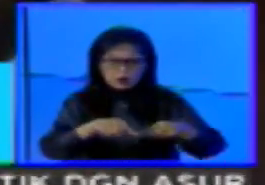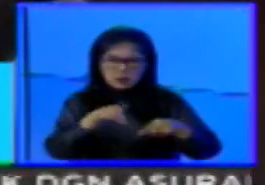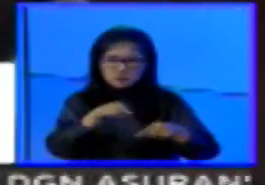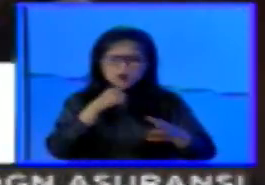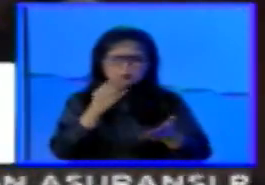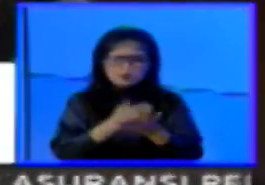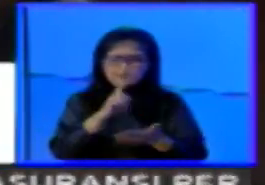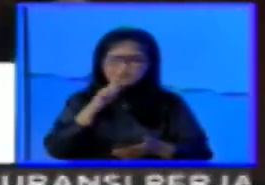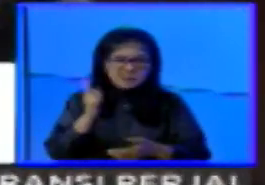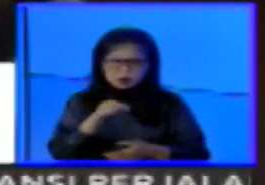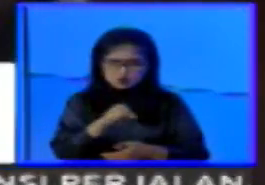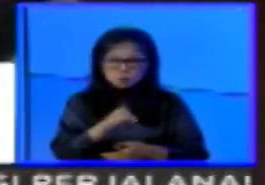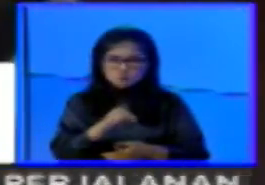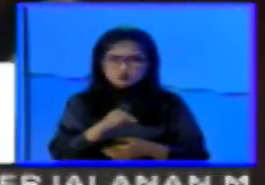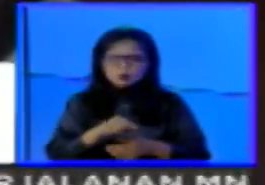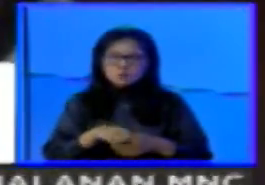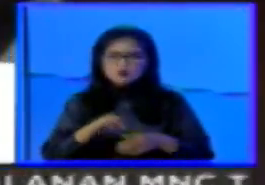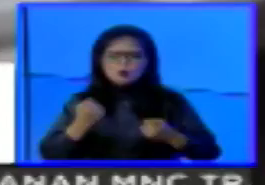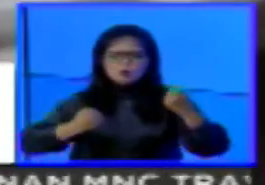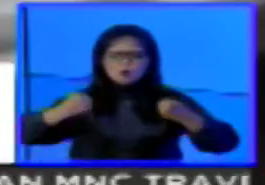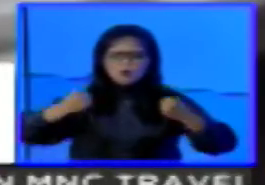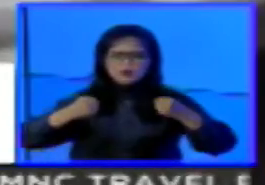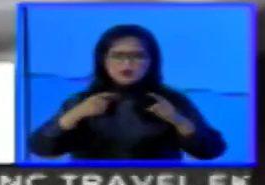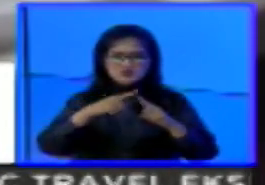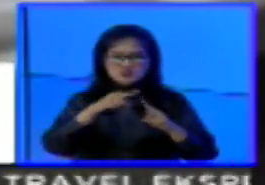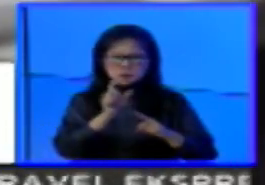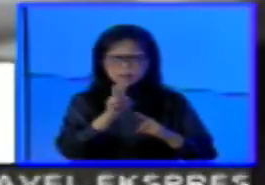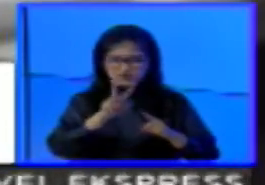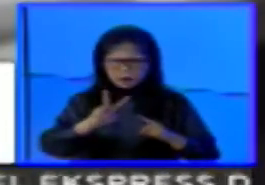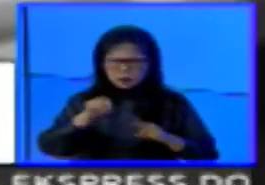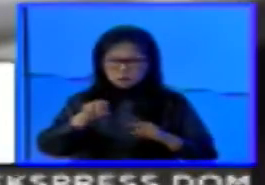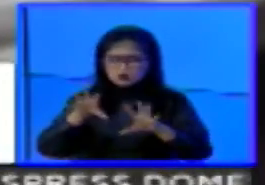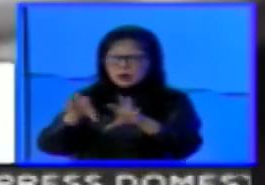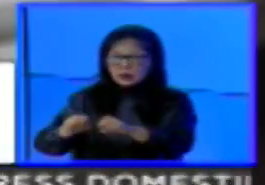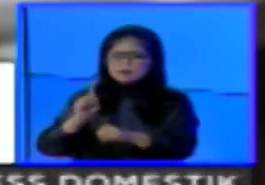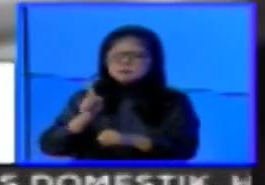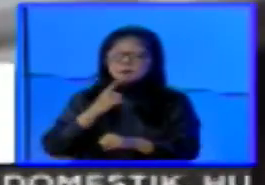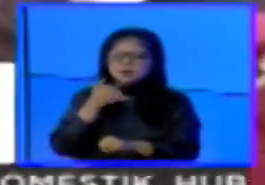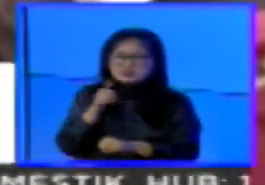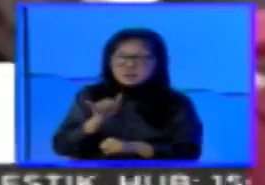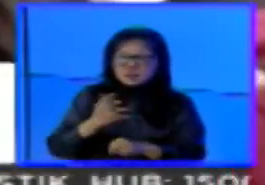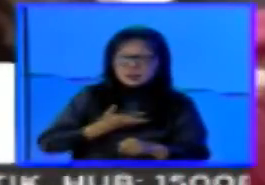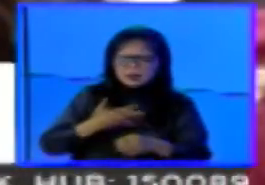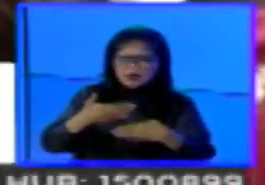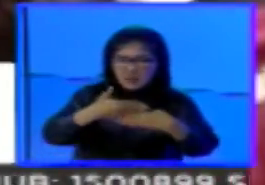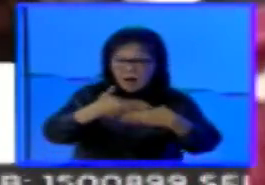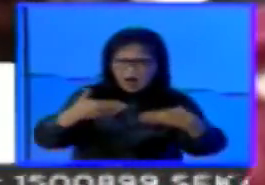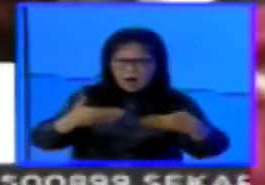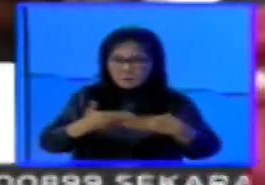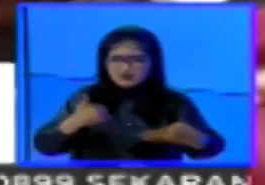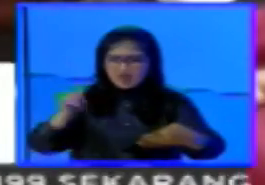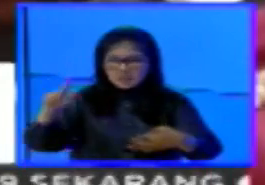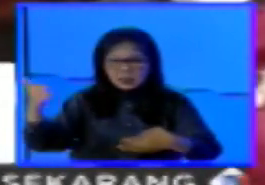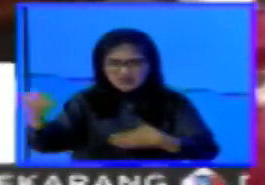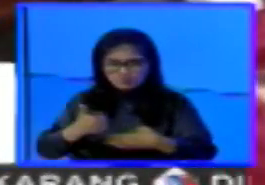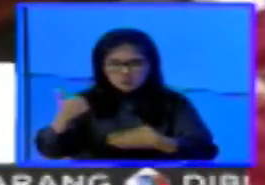palsu. Sebelumnya, mobil jenis SUV dengan plat nomor cantik ini diamankan karena menghalangi lintasan tamu negara yang akan menghadiri pelantikan presiden dan